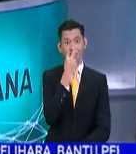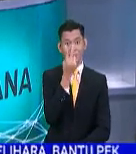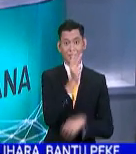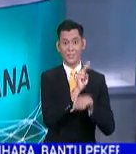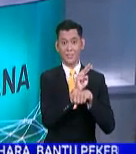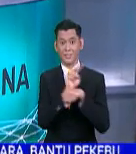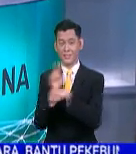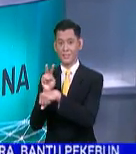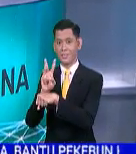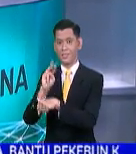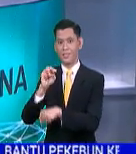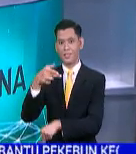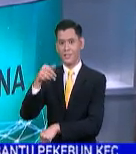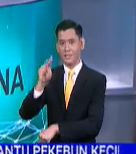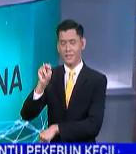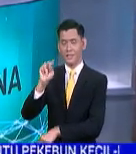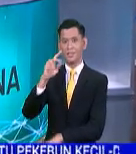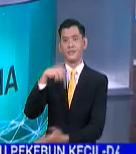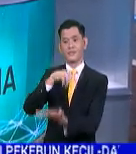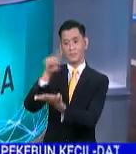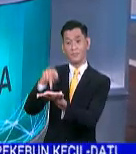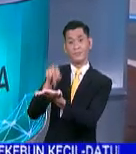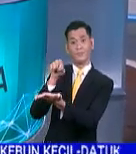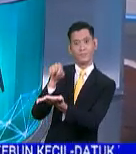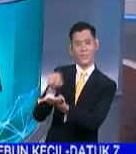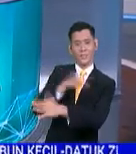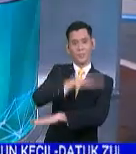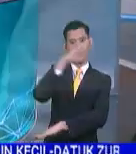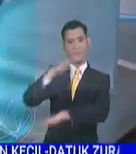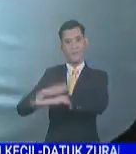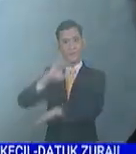Mohan Chinasami di PPV berkenaan.